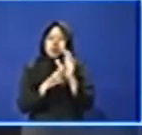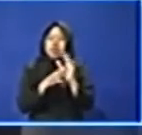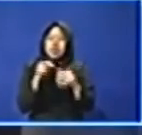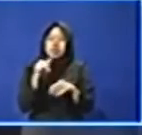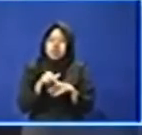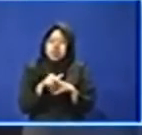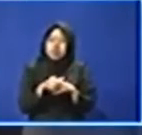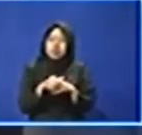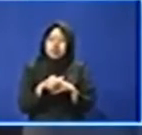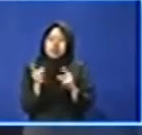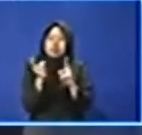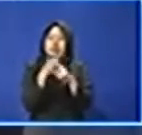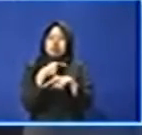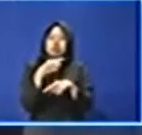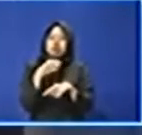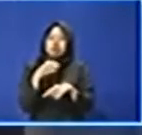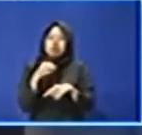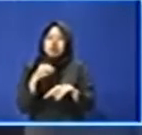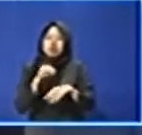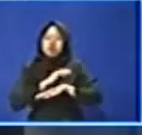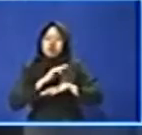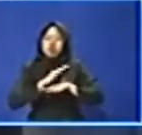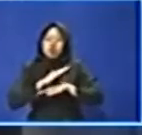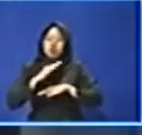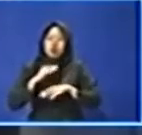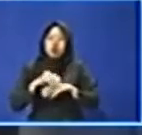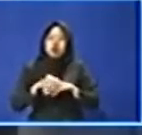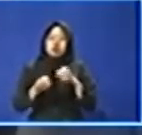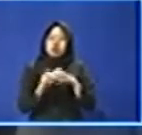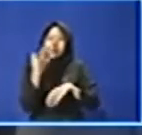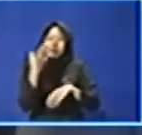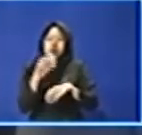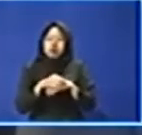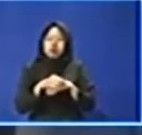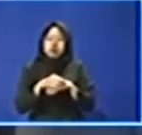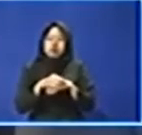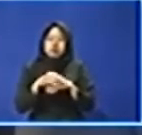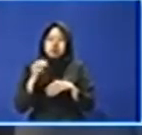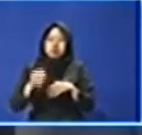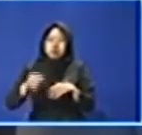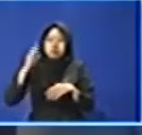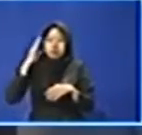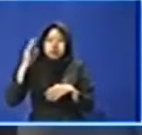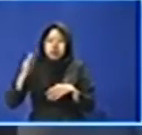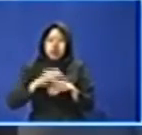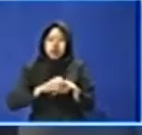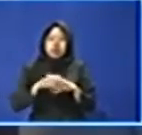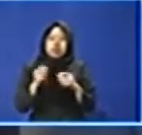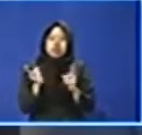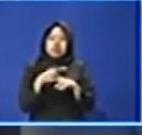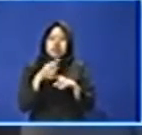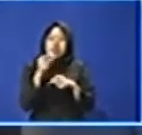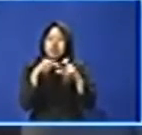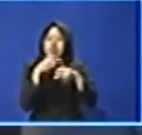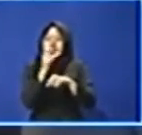maka penuh yang jutkan gitar sebagai Kota religius dan nasionalis jong-il tangguh